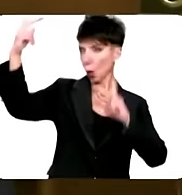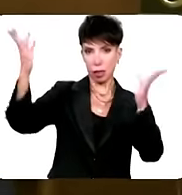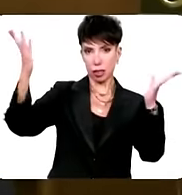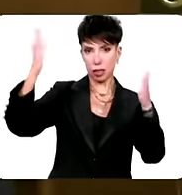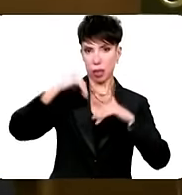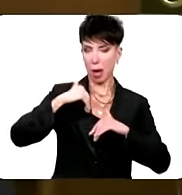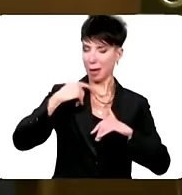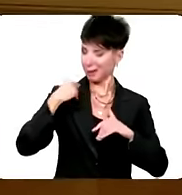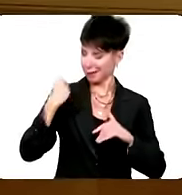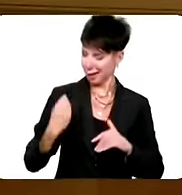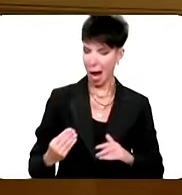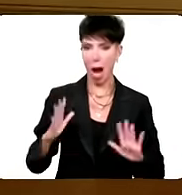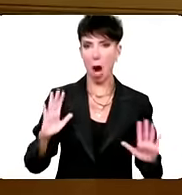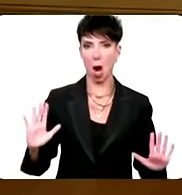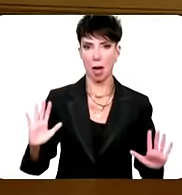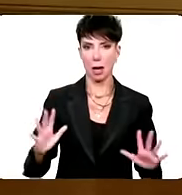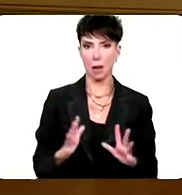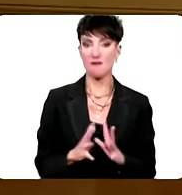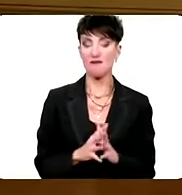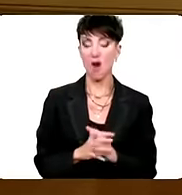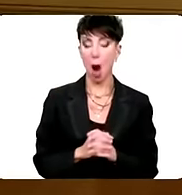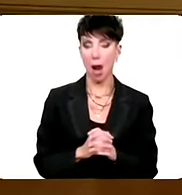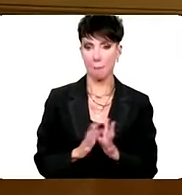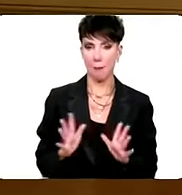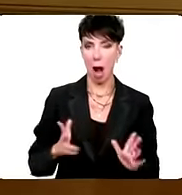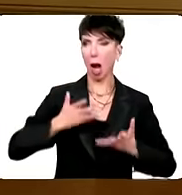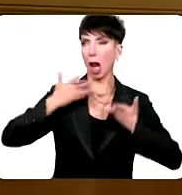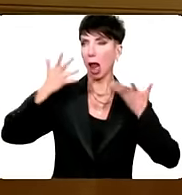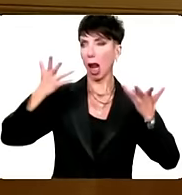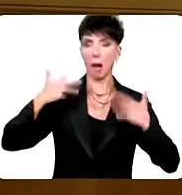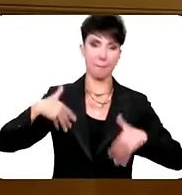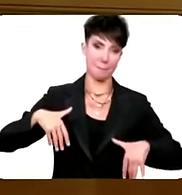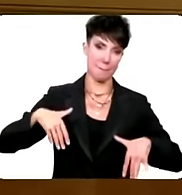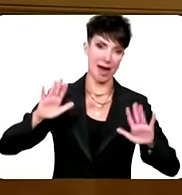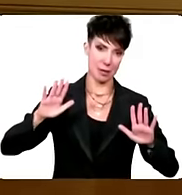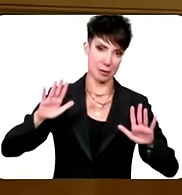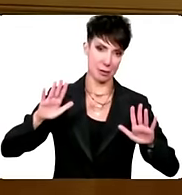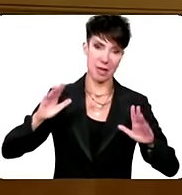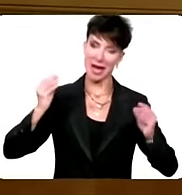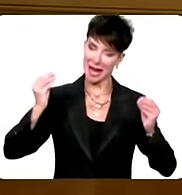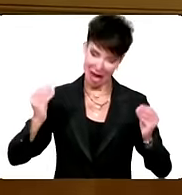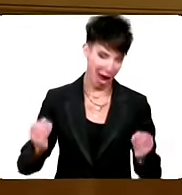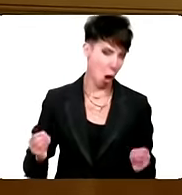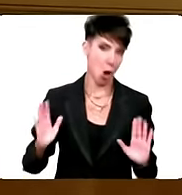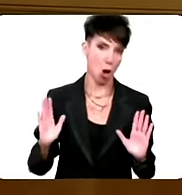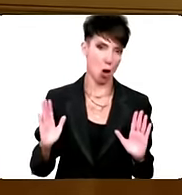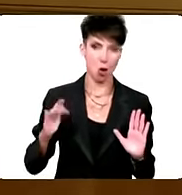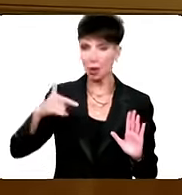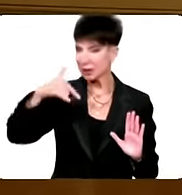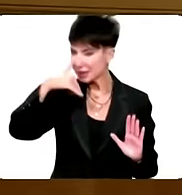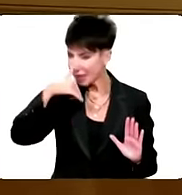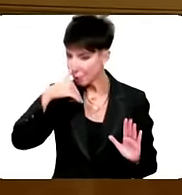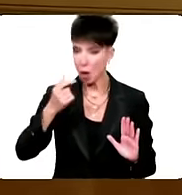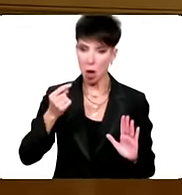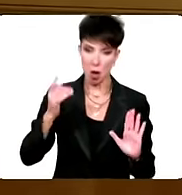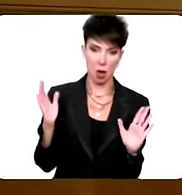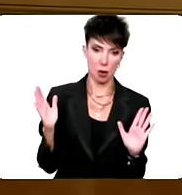μετά. Καλό είναι για όλους. Και να σου πω και κάτι ακόμα. Το 41%